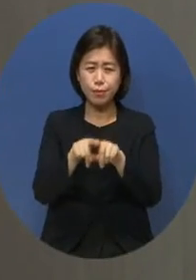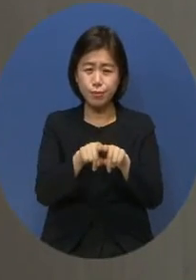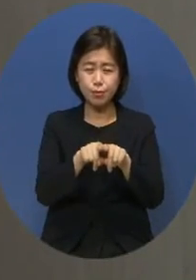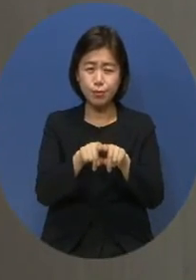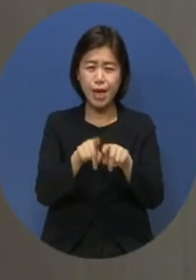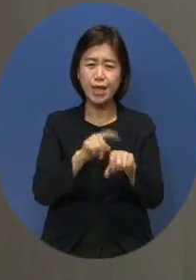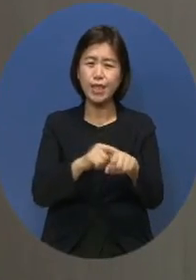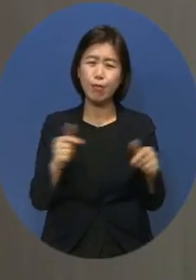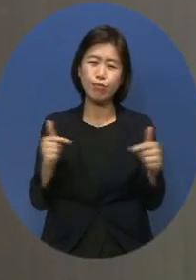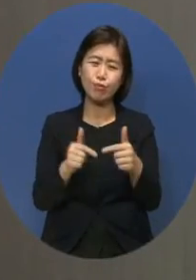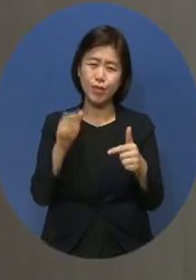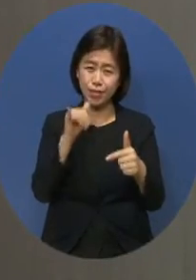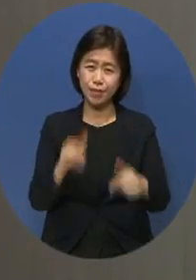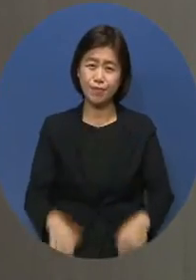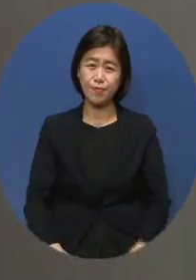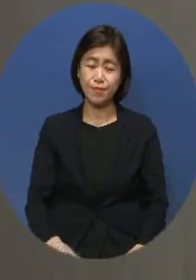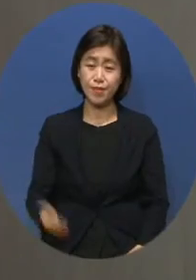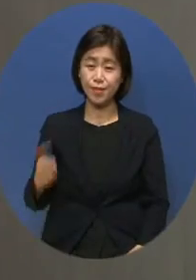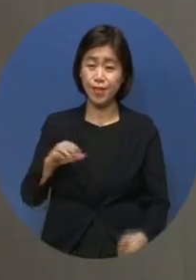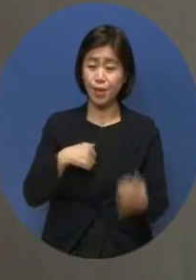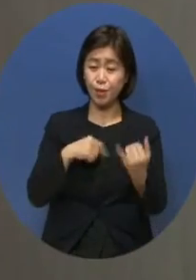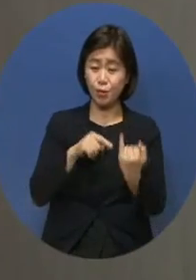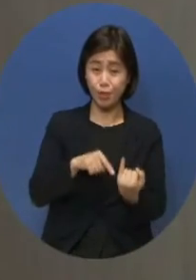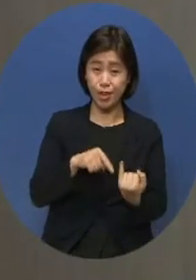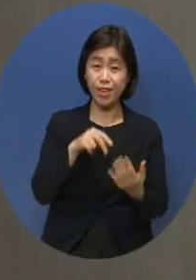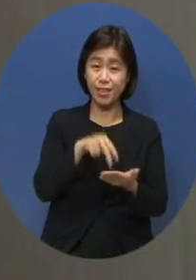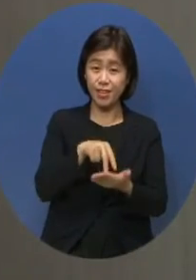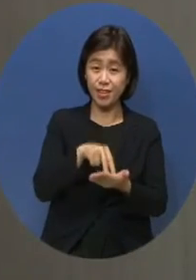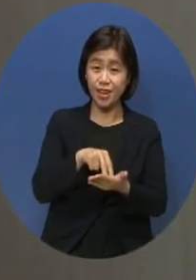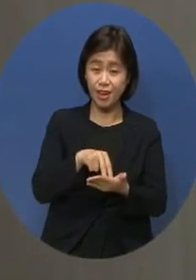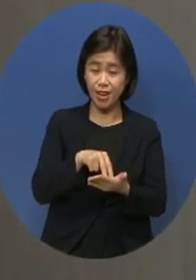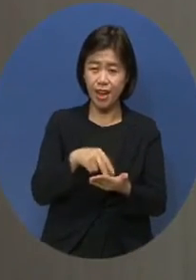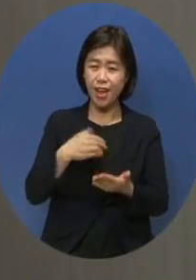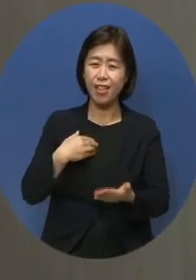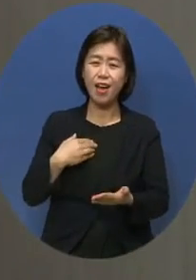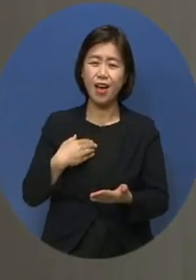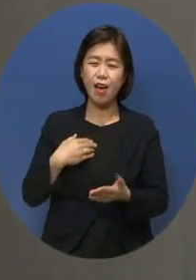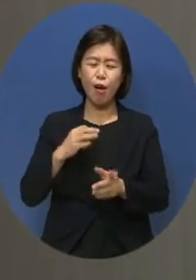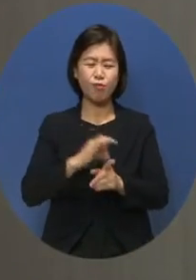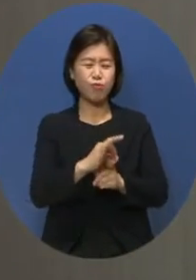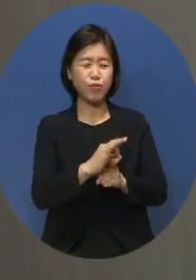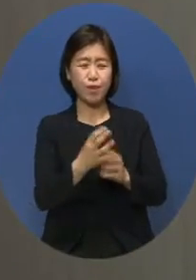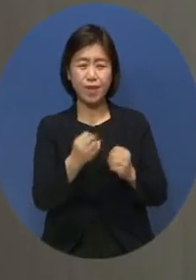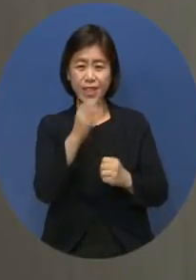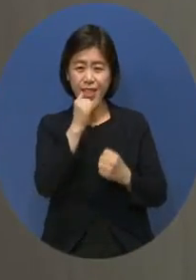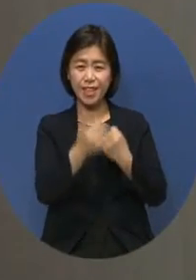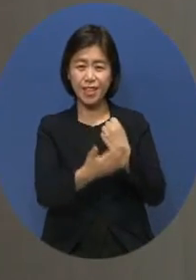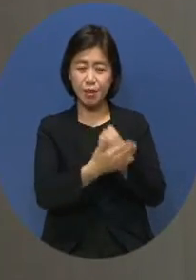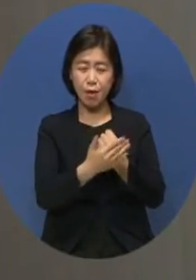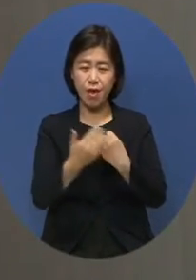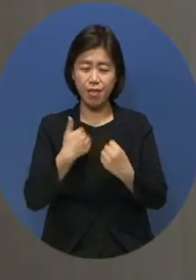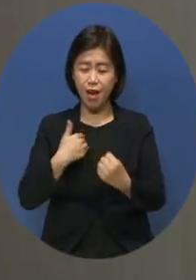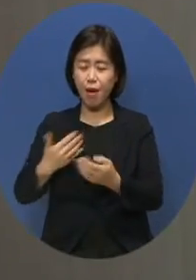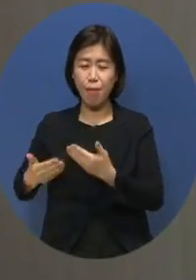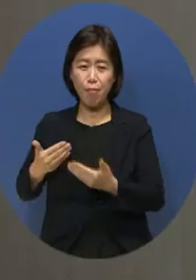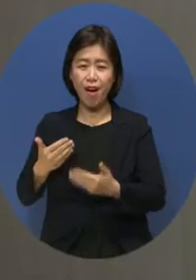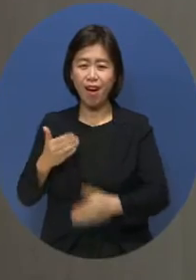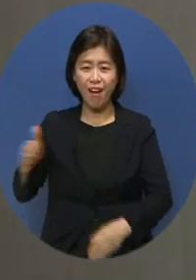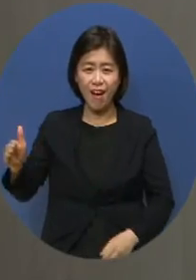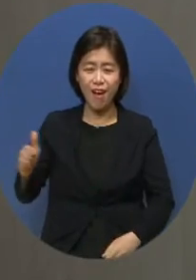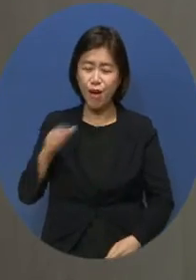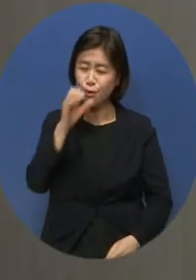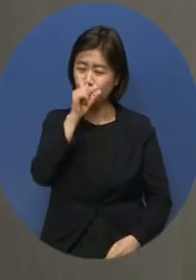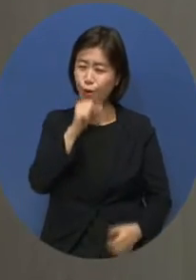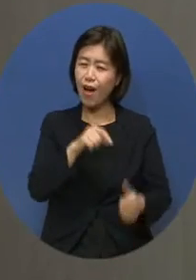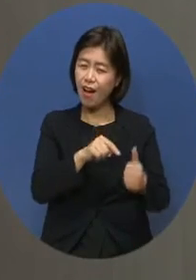이 잔소리쟁이가 사라졌다. 그래서 굉장히 이제 활동 지원을 하는 이제 또래 친구들하고 함께